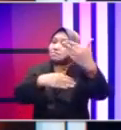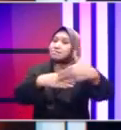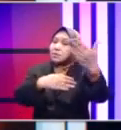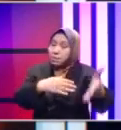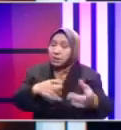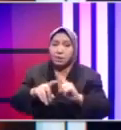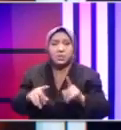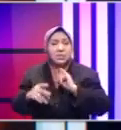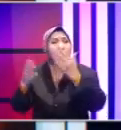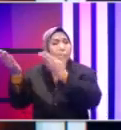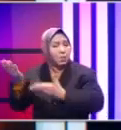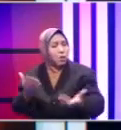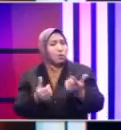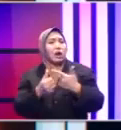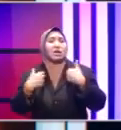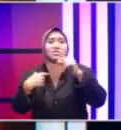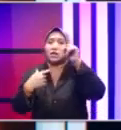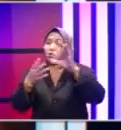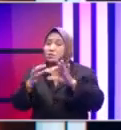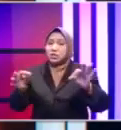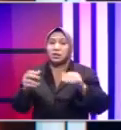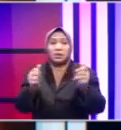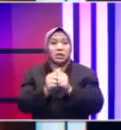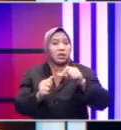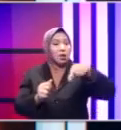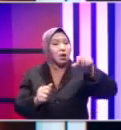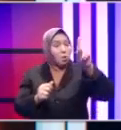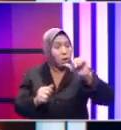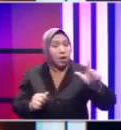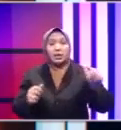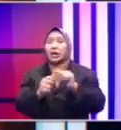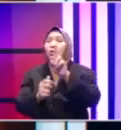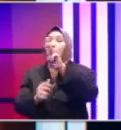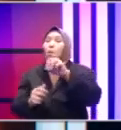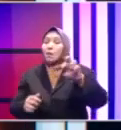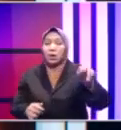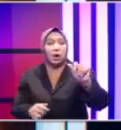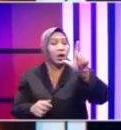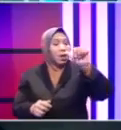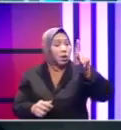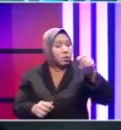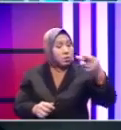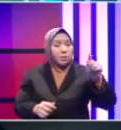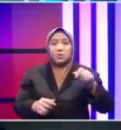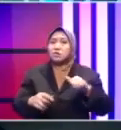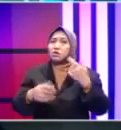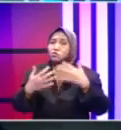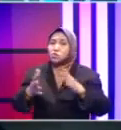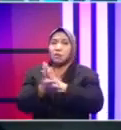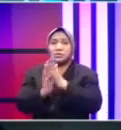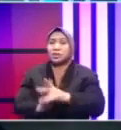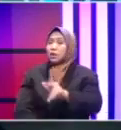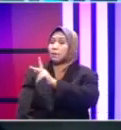tetapi saya by dahulu ada sebuah kisah antara kaulah ini Umar bin khoththob Fuad rahmany pada ketika Manager telah menjadi